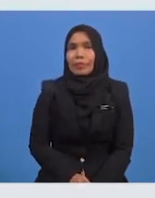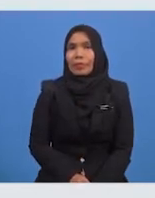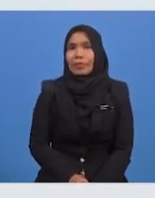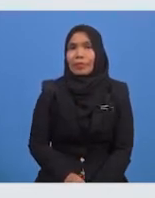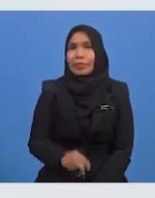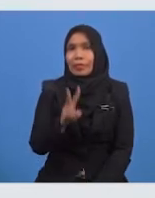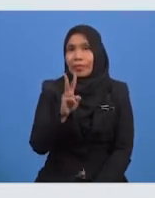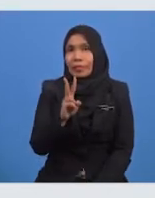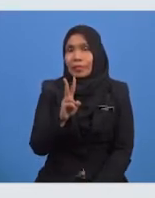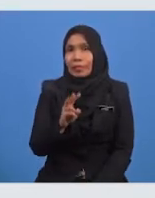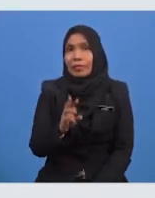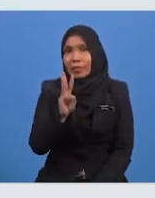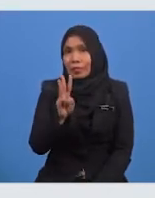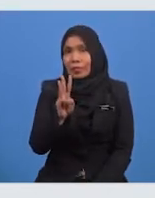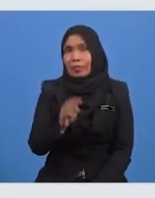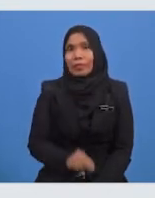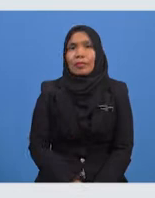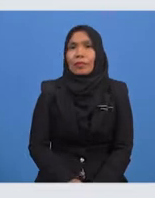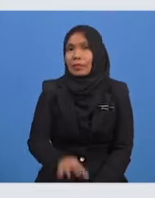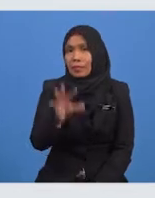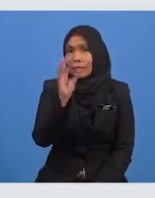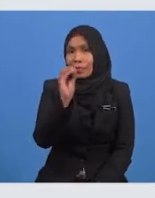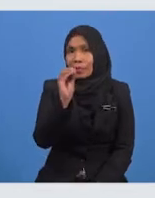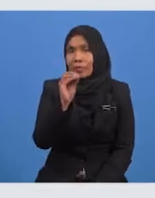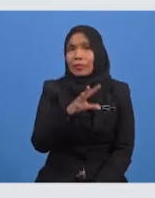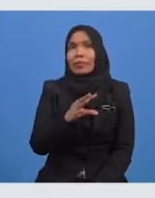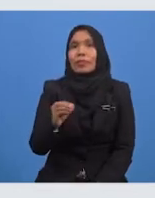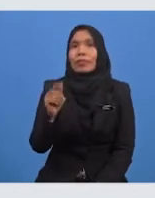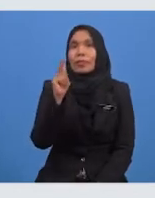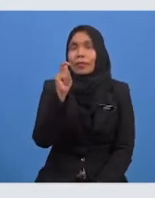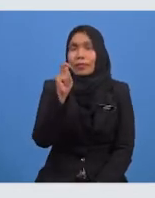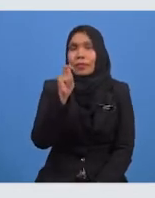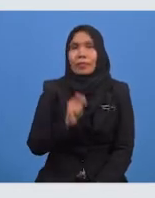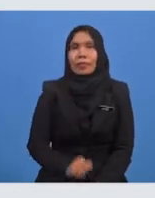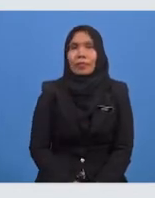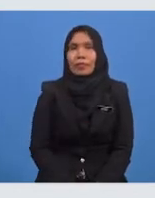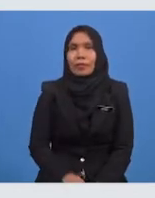kelemahan, opportunity, peluang dan threat, ancaman.